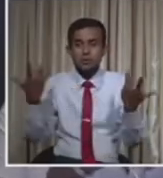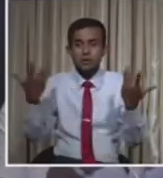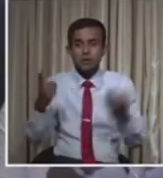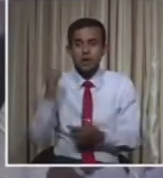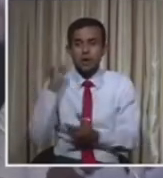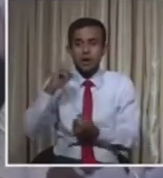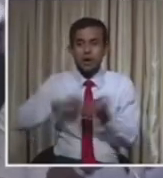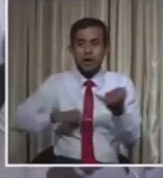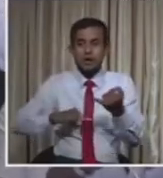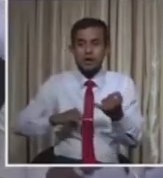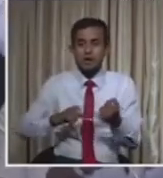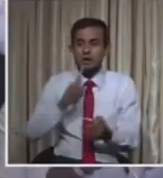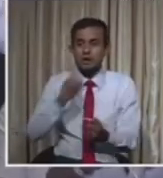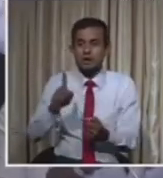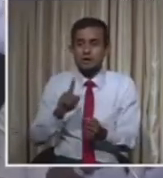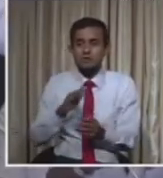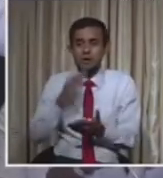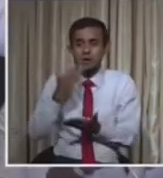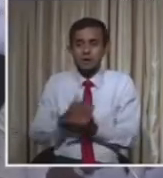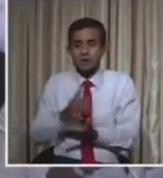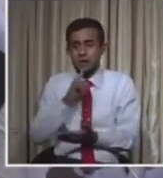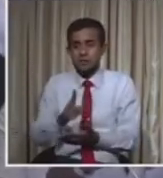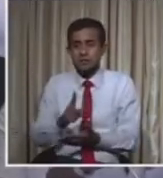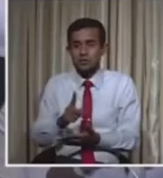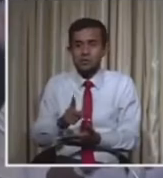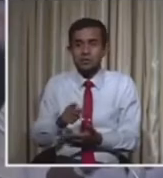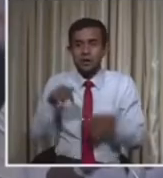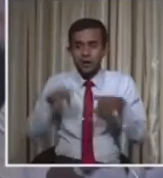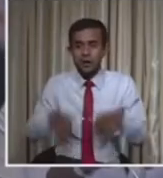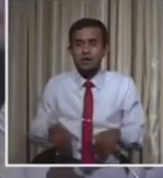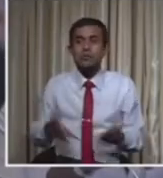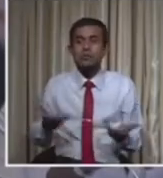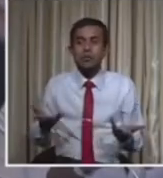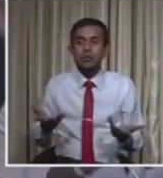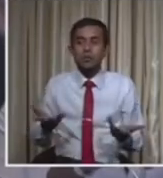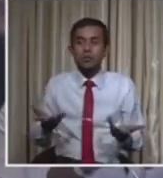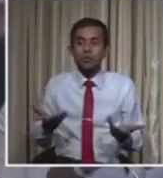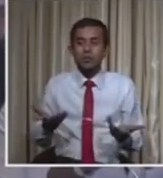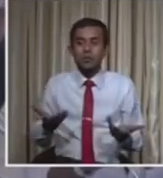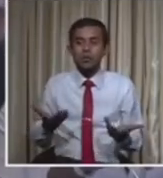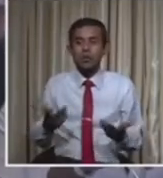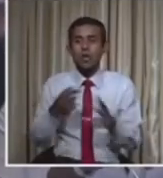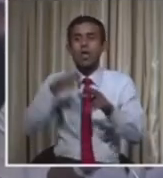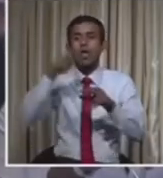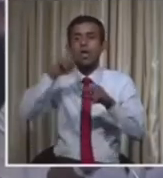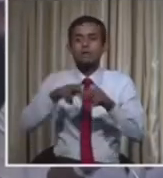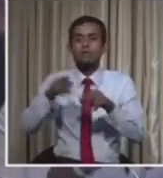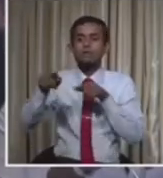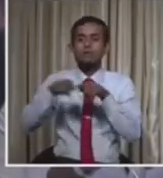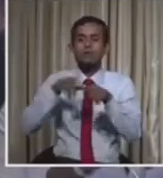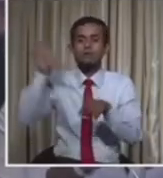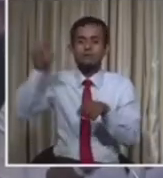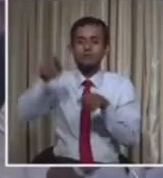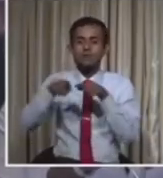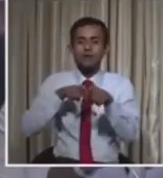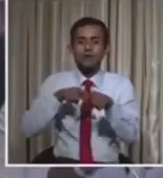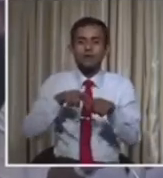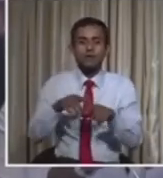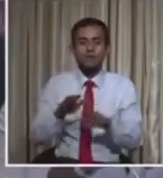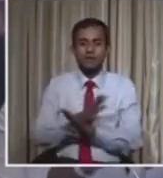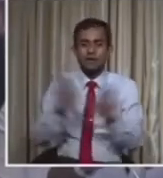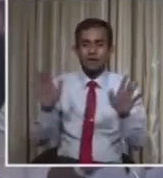ආරක්ෂක ලේකම්වරි කවුරු කියන මම අකුල ගන්නවා කියලා එහෙනම් අදත් අපි මොකද්ද වෙන්නේ අෆ්ගනිස්තානයේ ඒ තත්ත්වෙටපත් වෙන්නේ